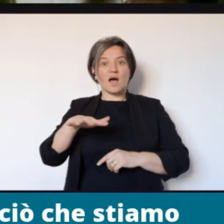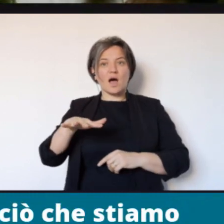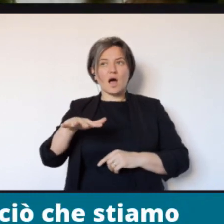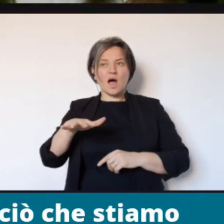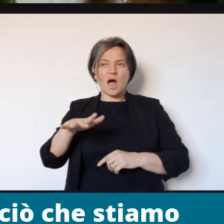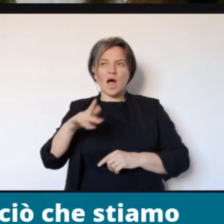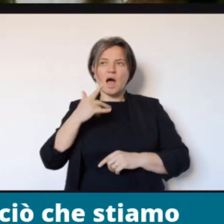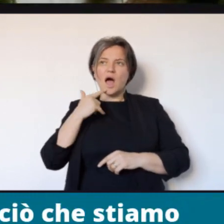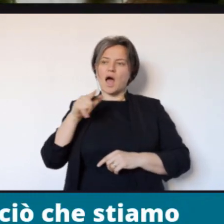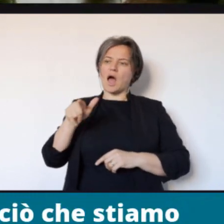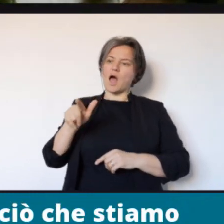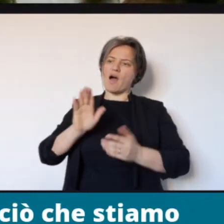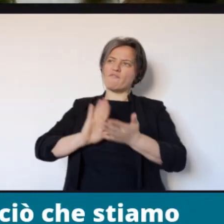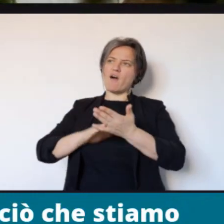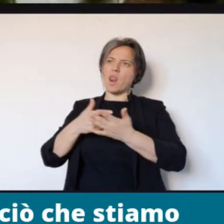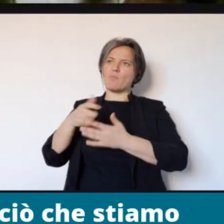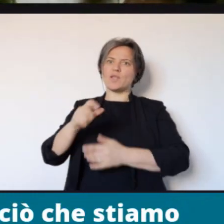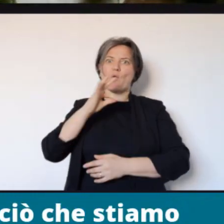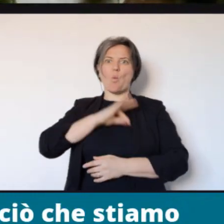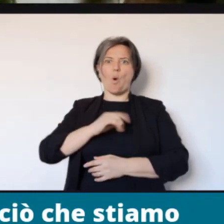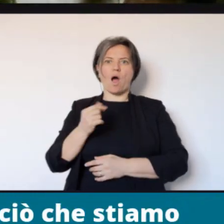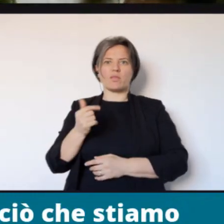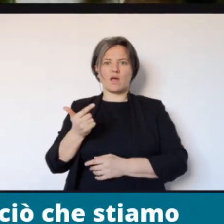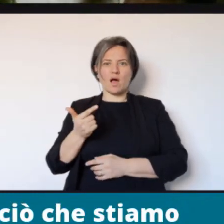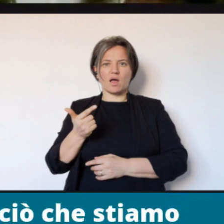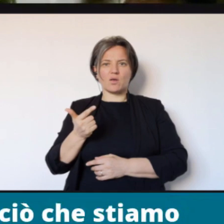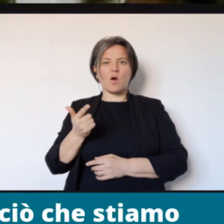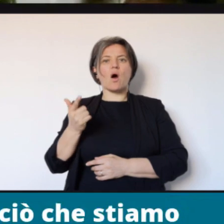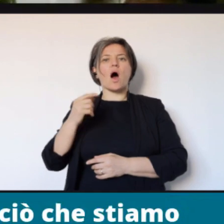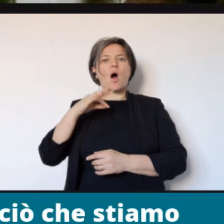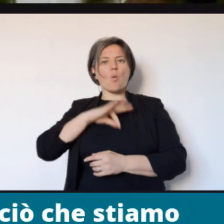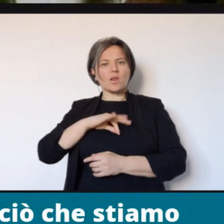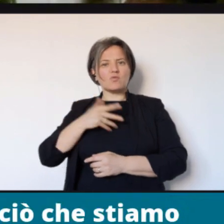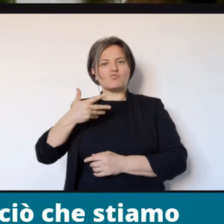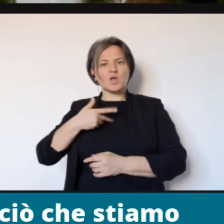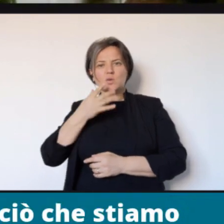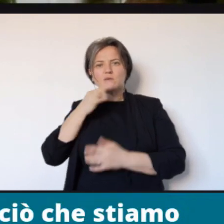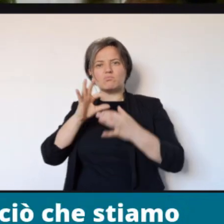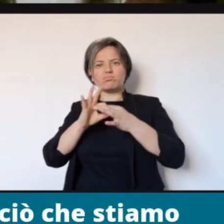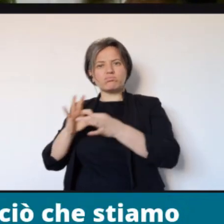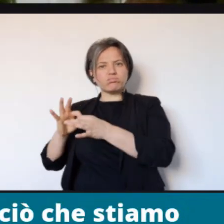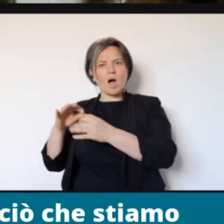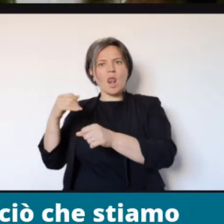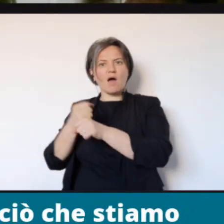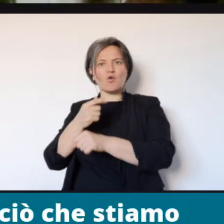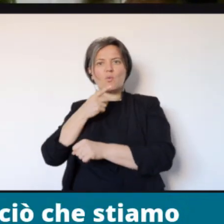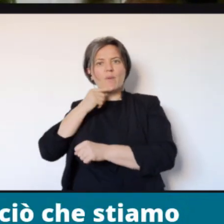Quindi se guadagno bene c'ho un bel lavoro.